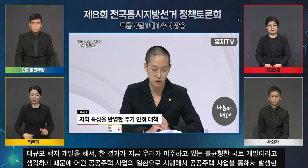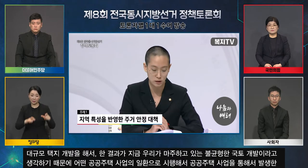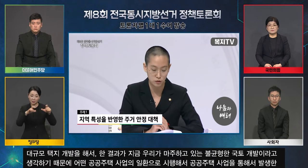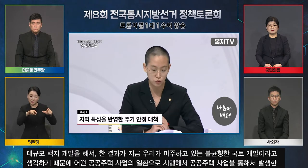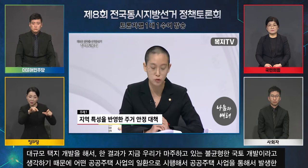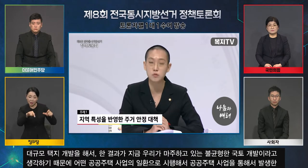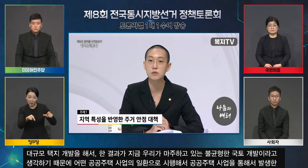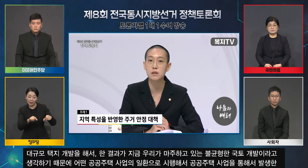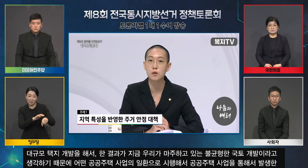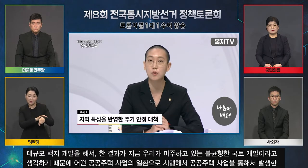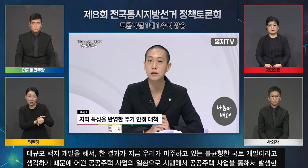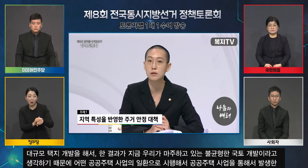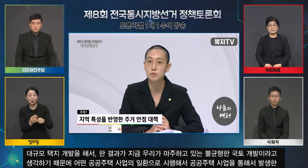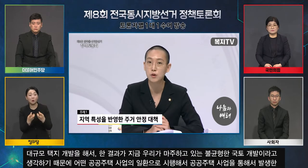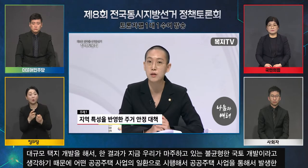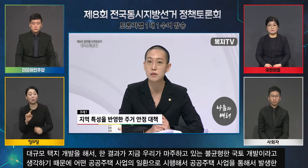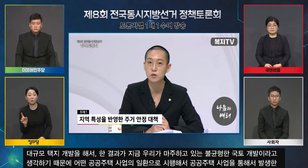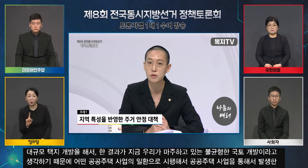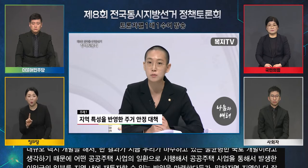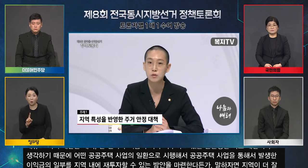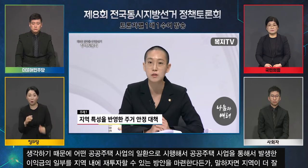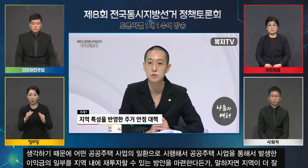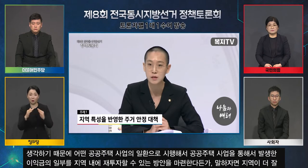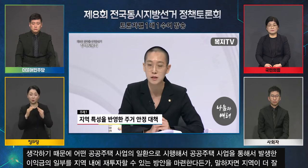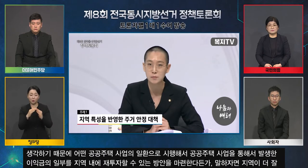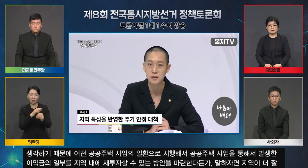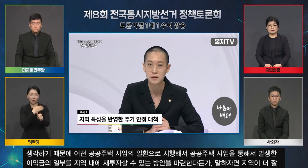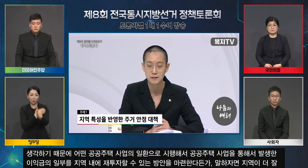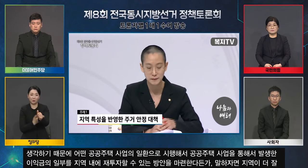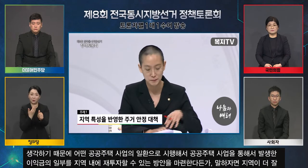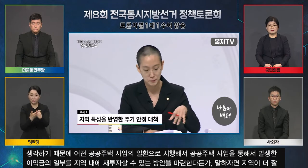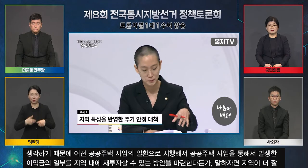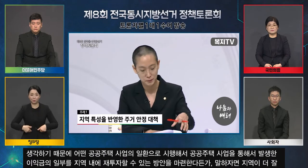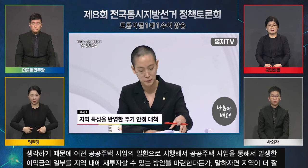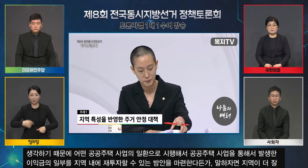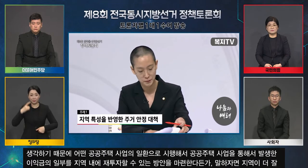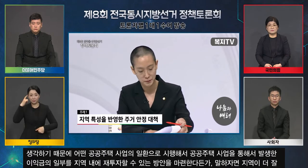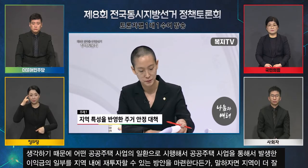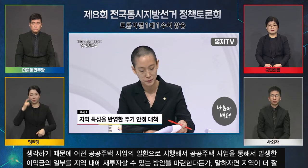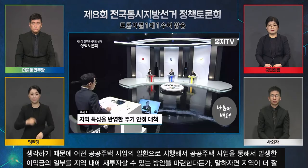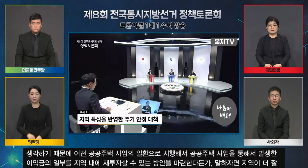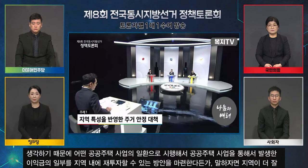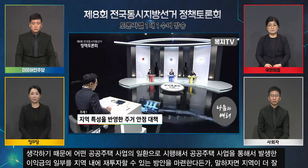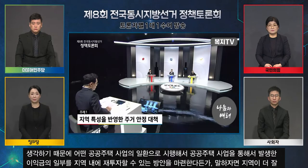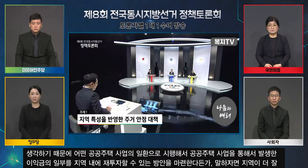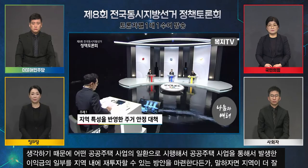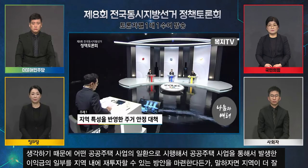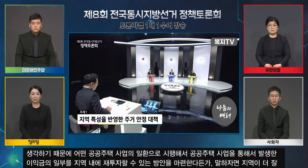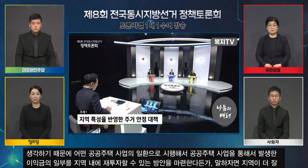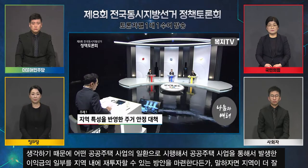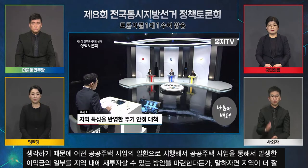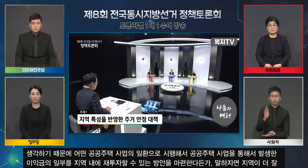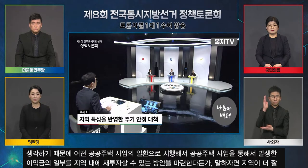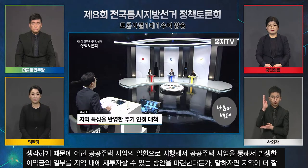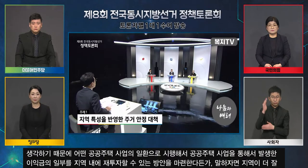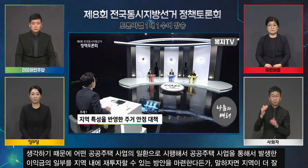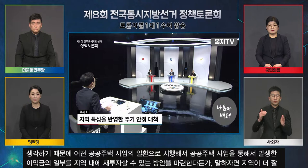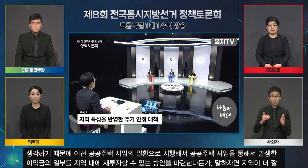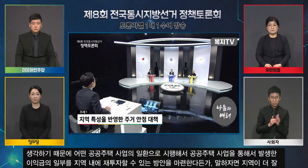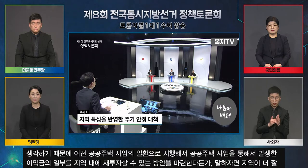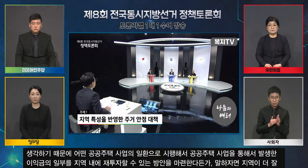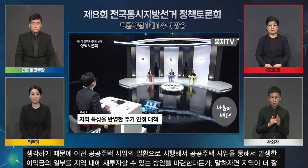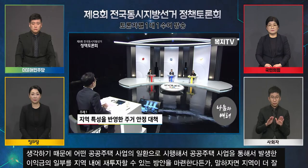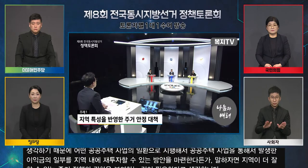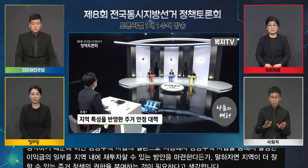잘할 수 있는 주거 정책의 권한을 부여하는 것이 필요하다고 생각합니다. 장혜영 정치기 의장 발언하셨는데